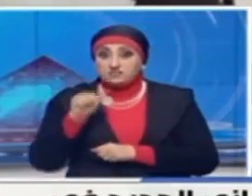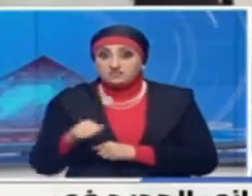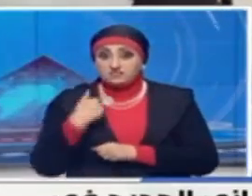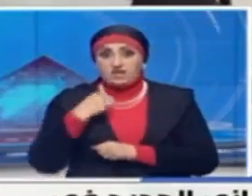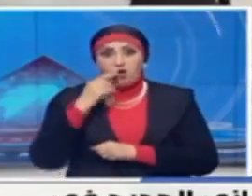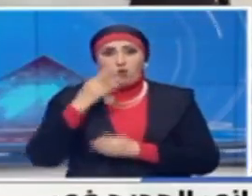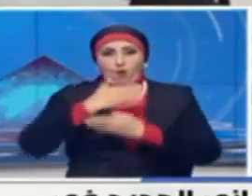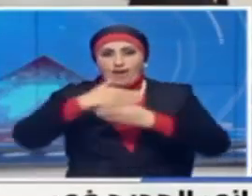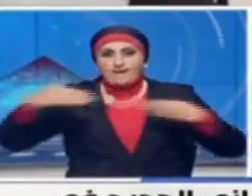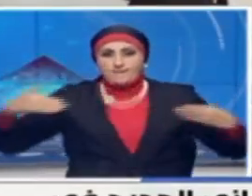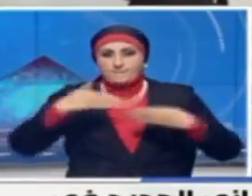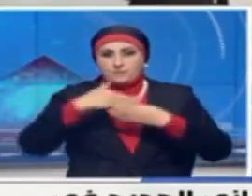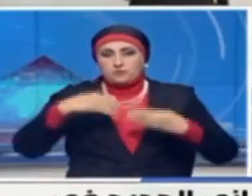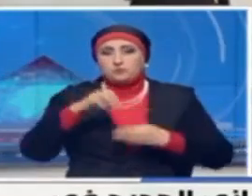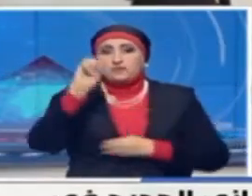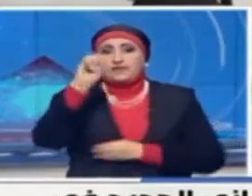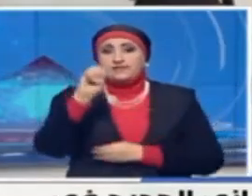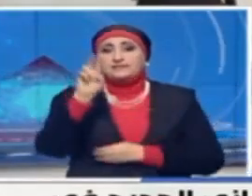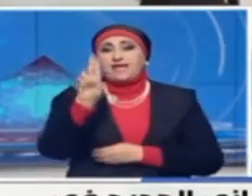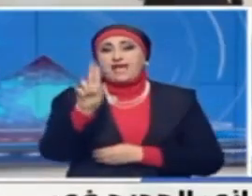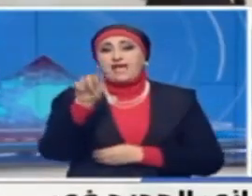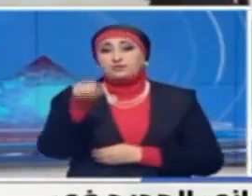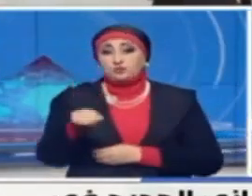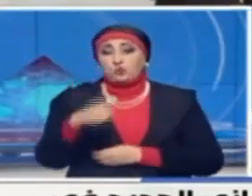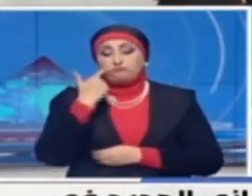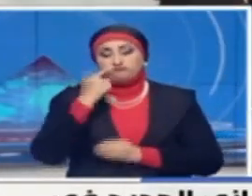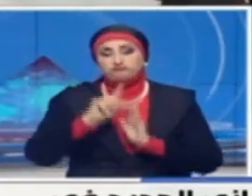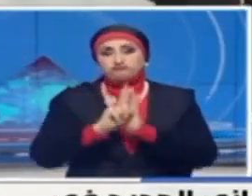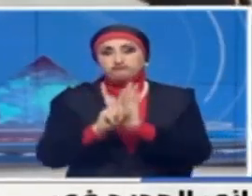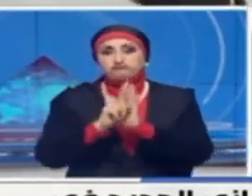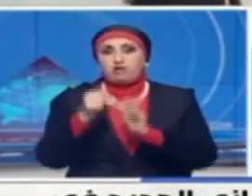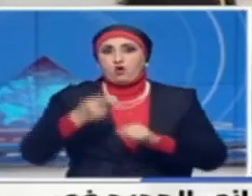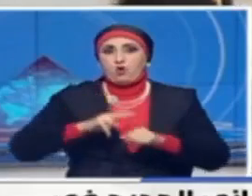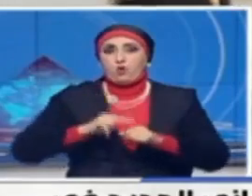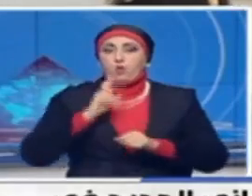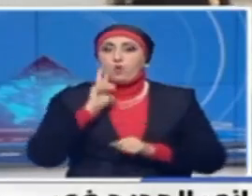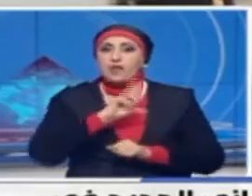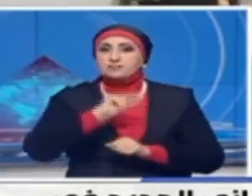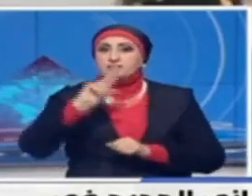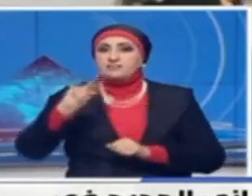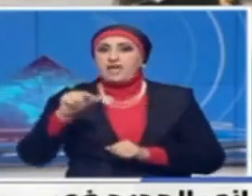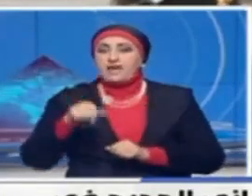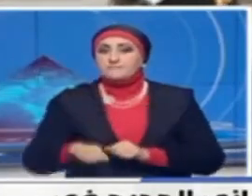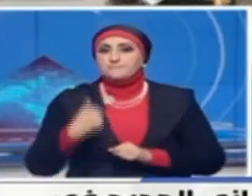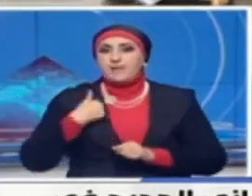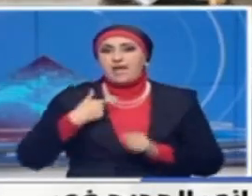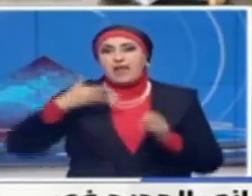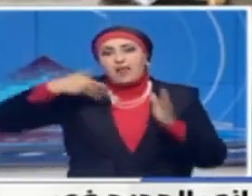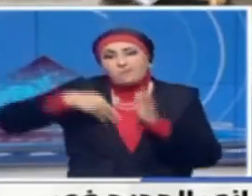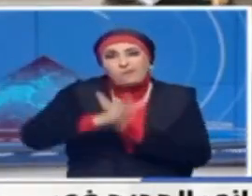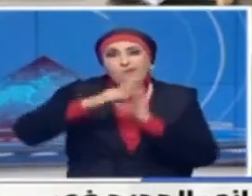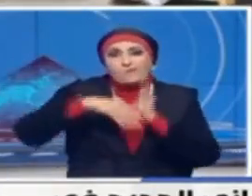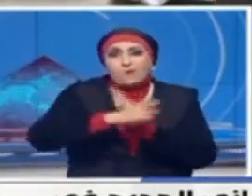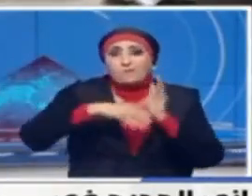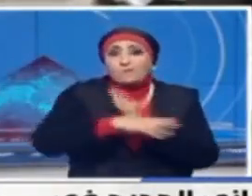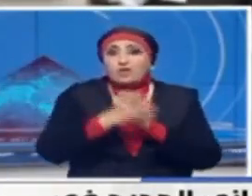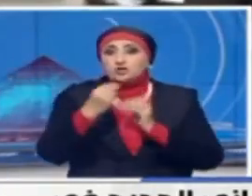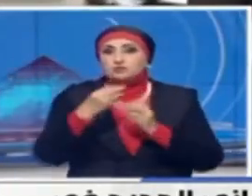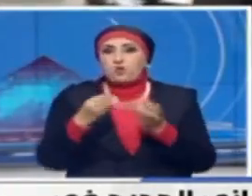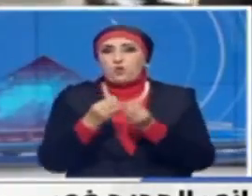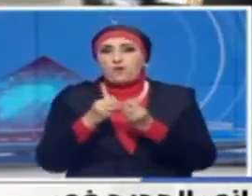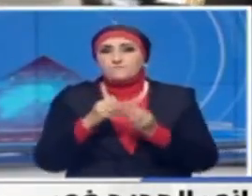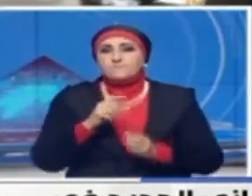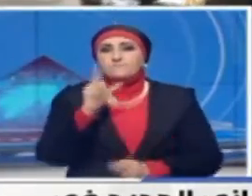خاصة مسألة حماية الحدود الخارجية للاتحاد الأوروبي وصياغة رد مشترك على مسائل الهجرة والعلاقة